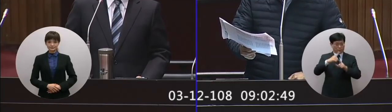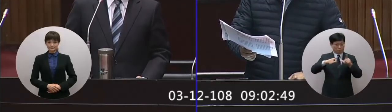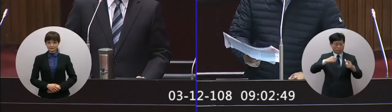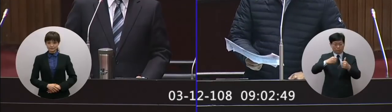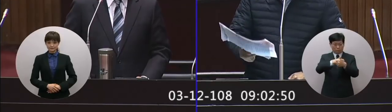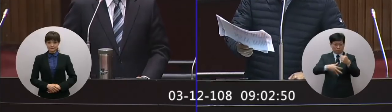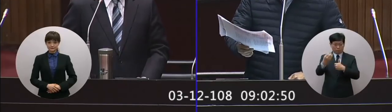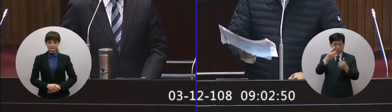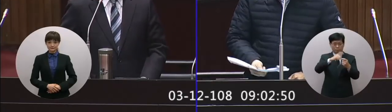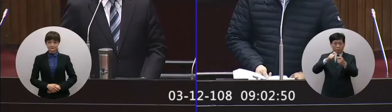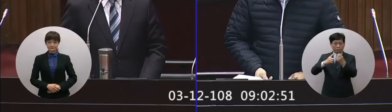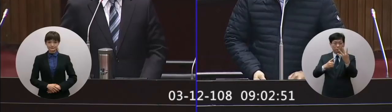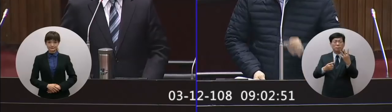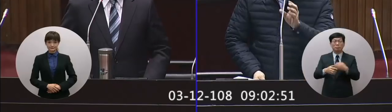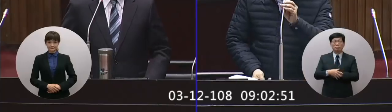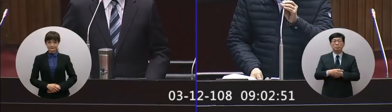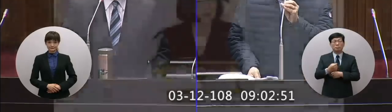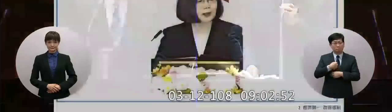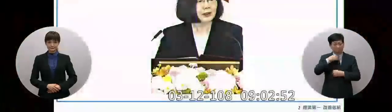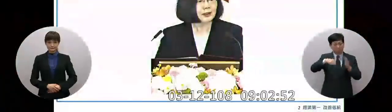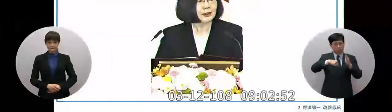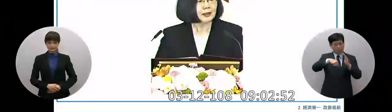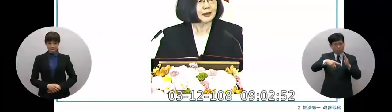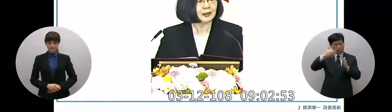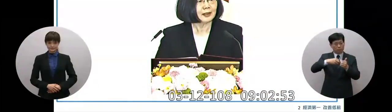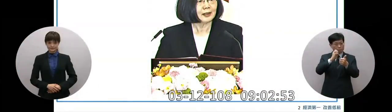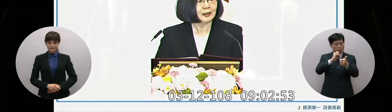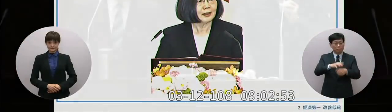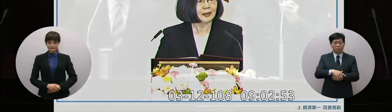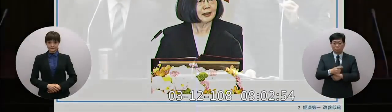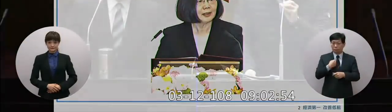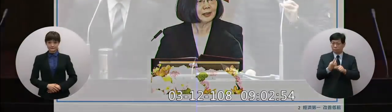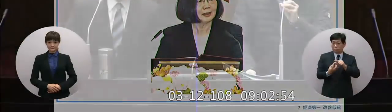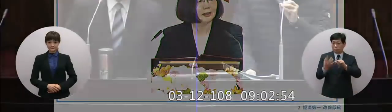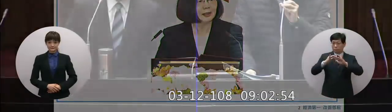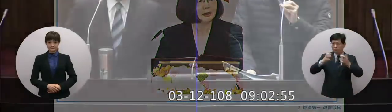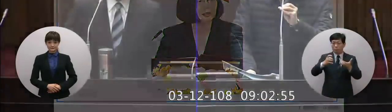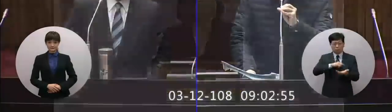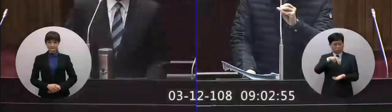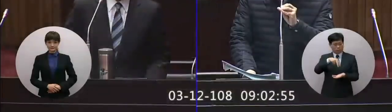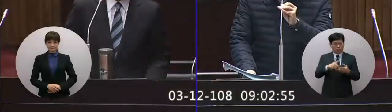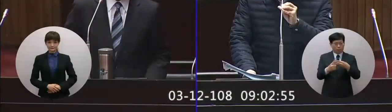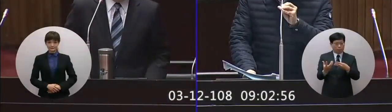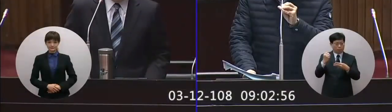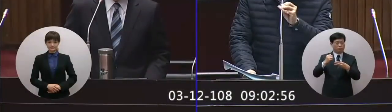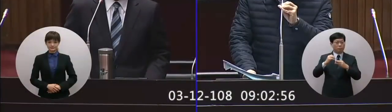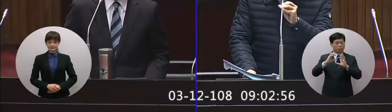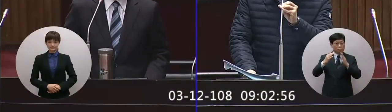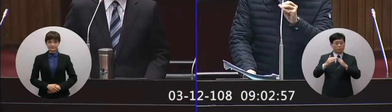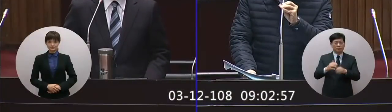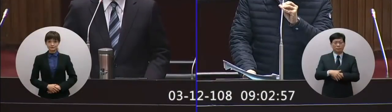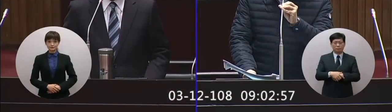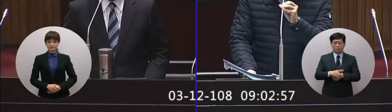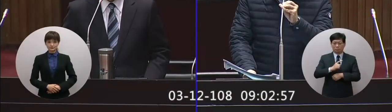4大纲领。基本上，我跟院长报告，我们中华民国是一个独立主权的国家，我